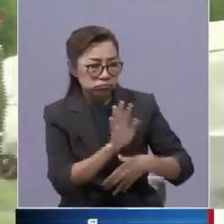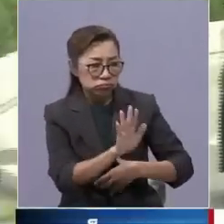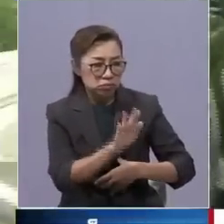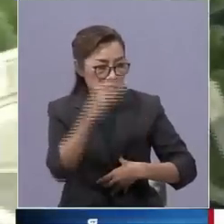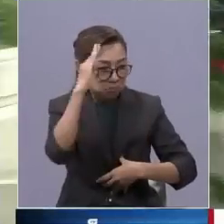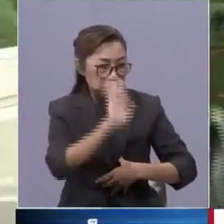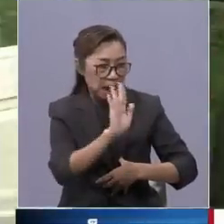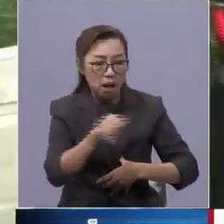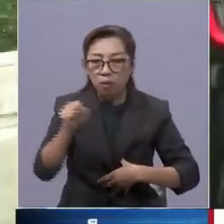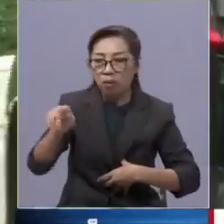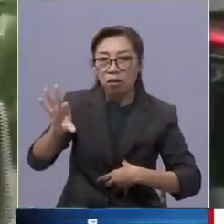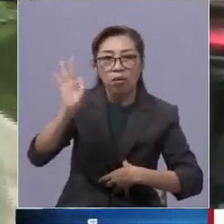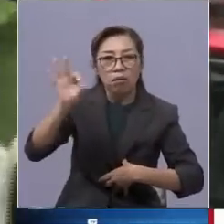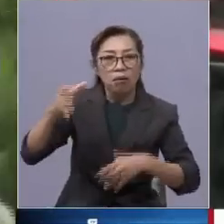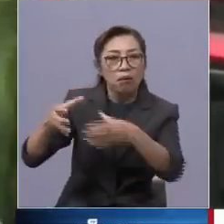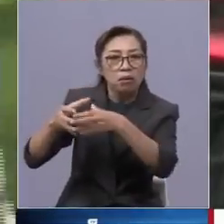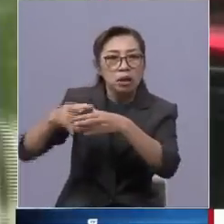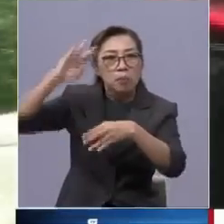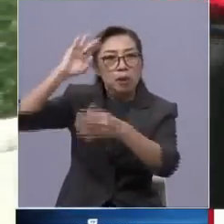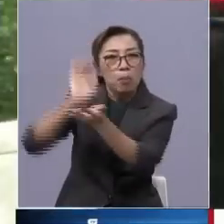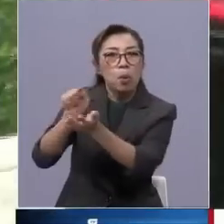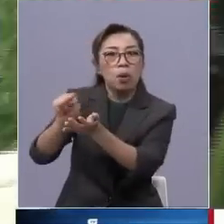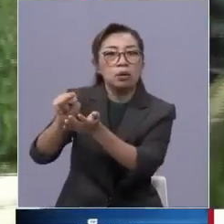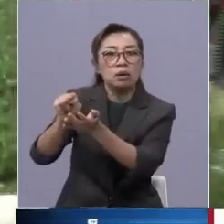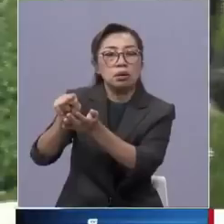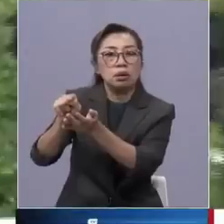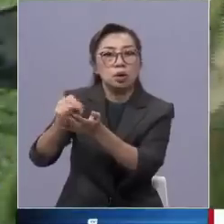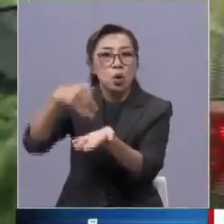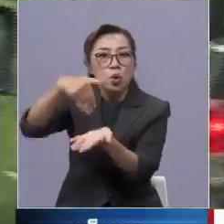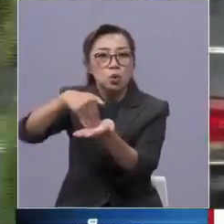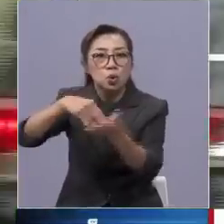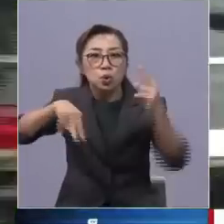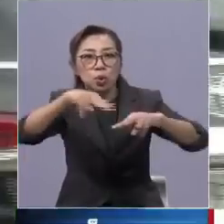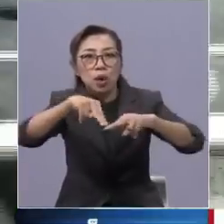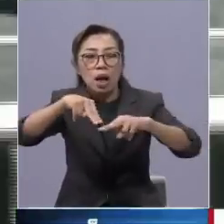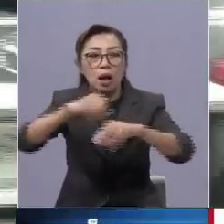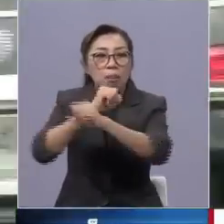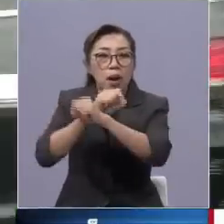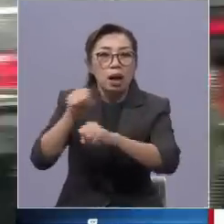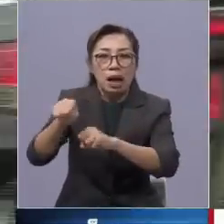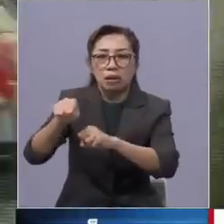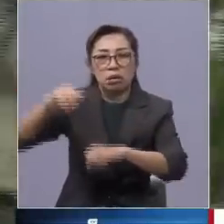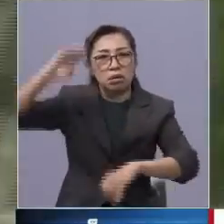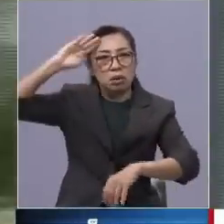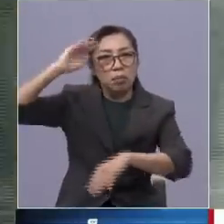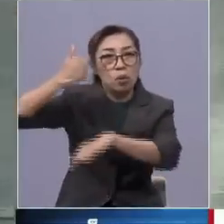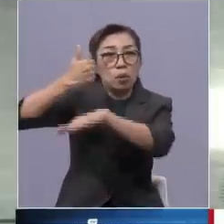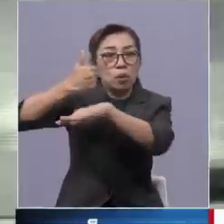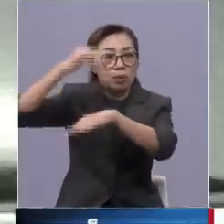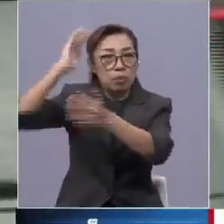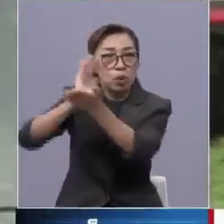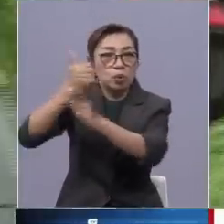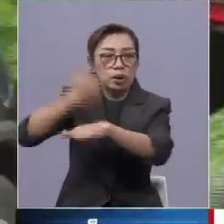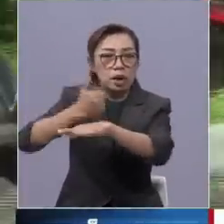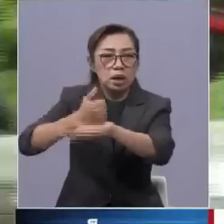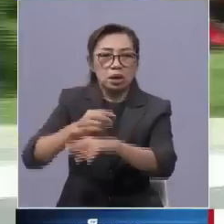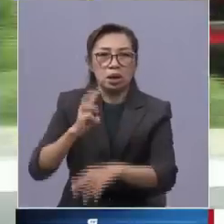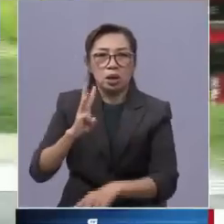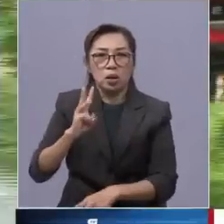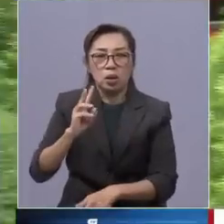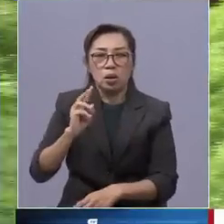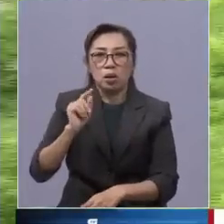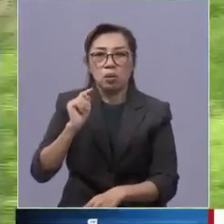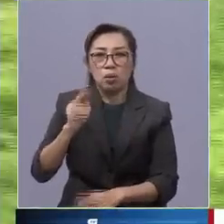ความปลอดภัยของตำรวจภายใต้กำกับการดูแลของพันตำรวจเอกวัฒนยูวิทยาพโลไทยหรือว่าผู้ก